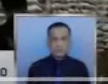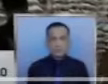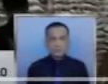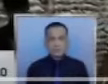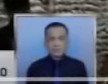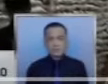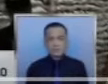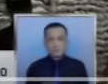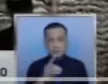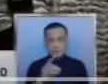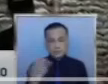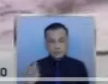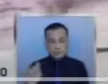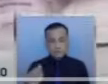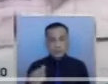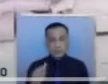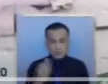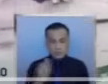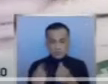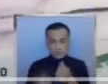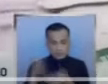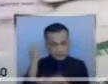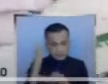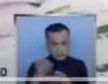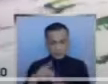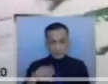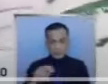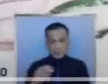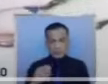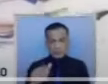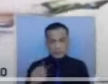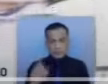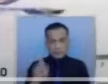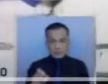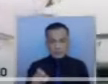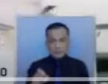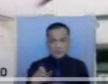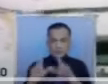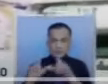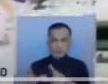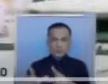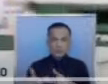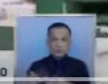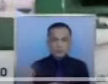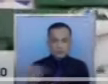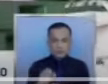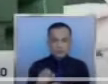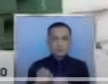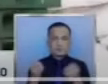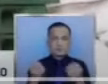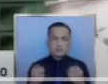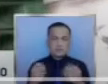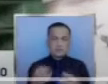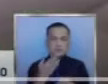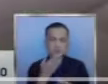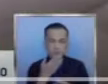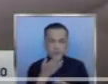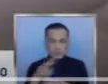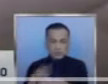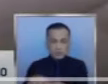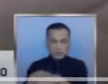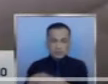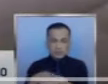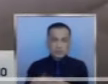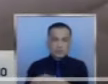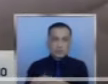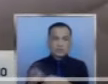Undersecretary Domingo Panganiban, dapat makasuhan na ang mga nakuhanan ng daan-daan libong kaso na asukal na nag-iimbak lang nito sa mga bodega